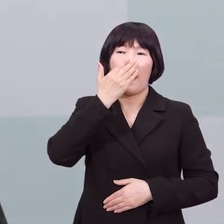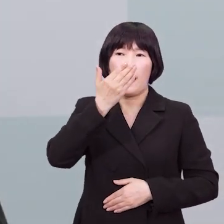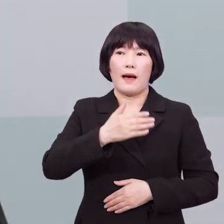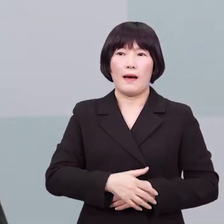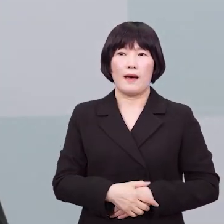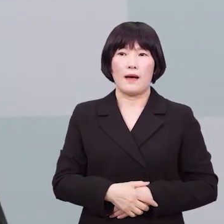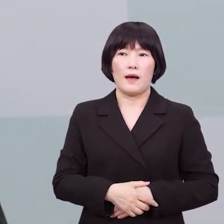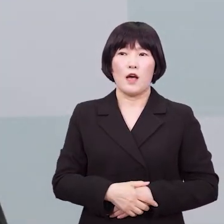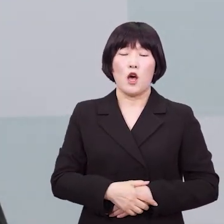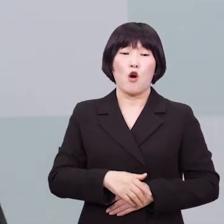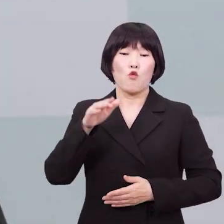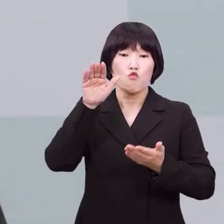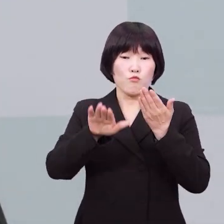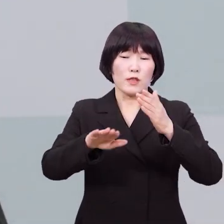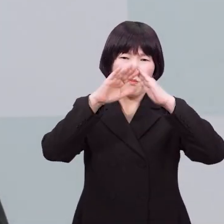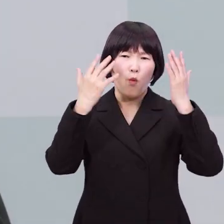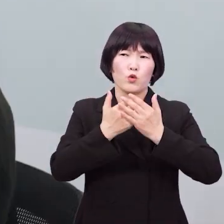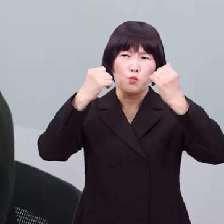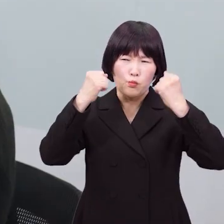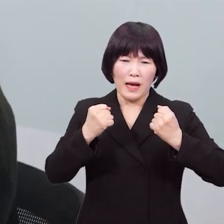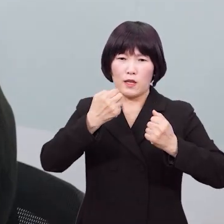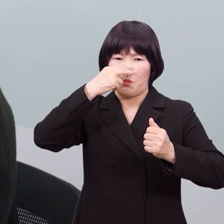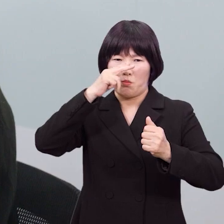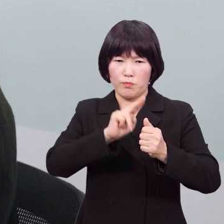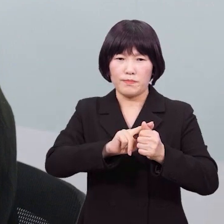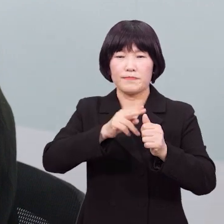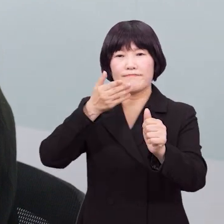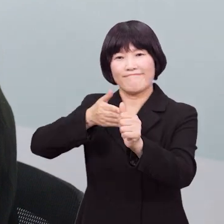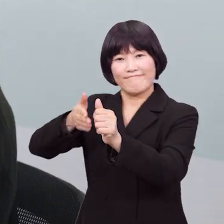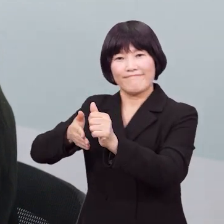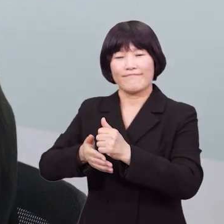복음 믿어 모든 하찮으시고 도전하세요.